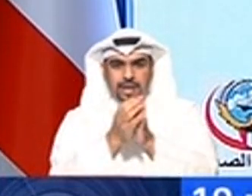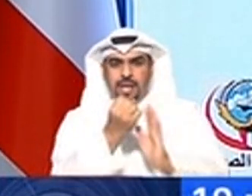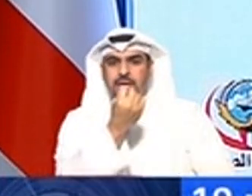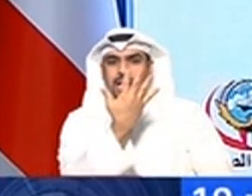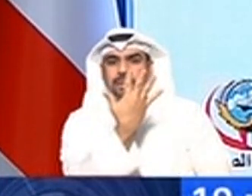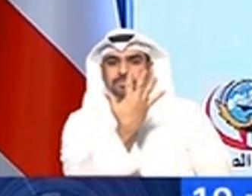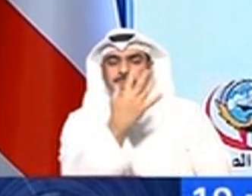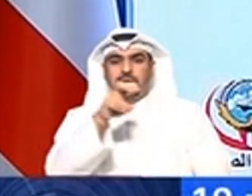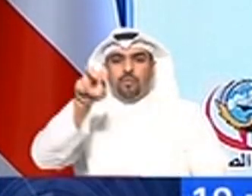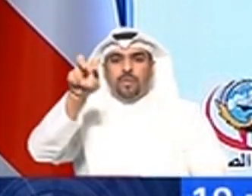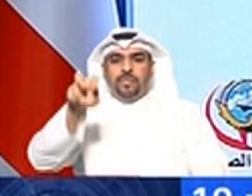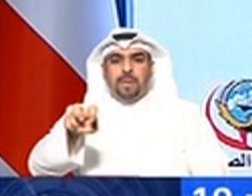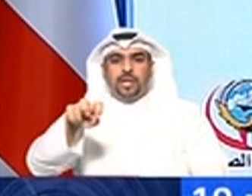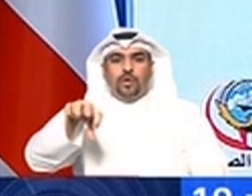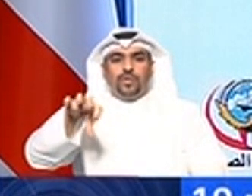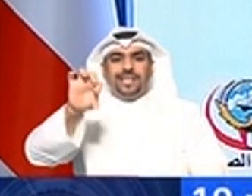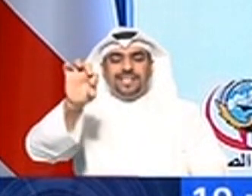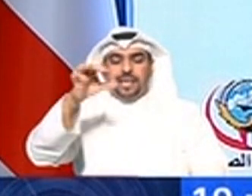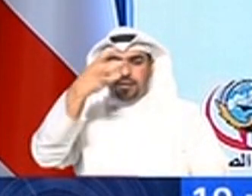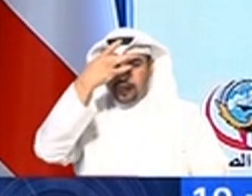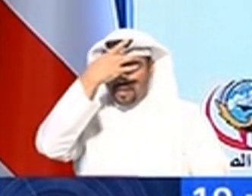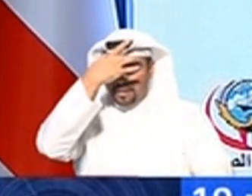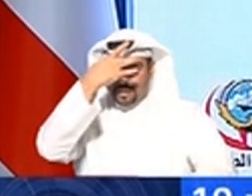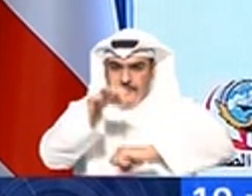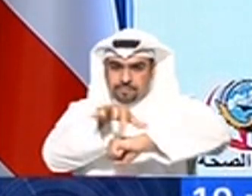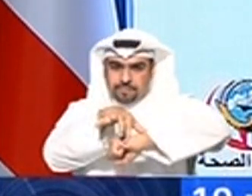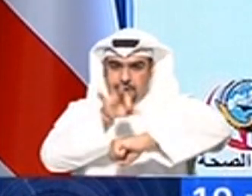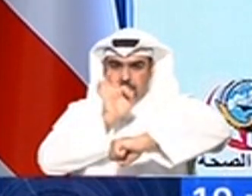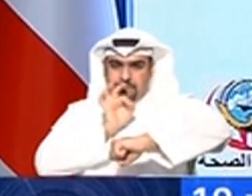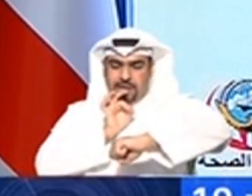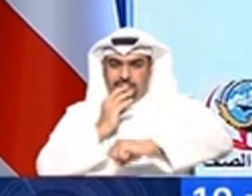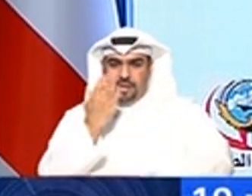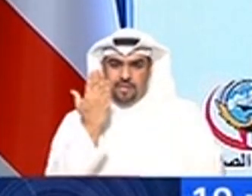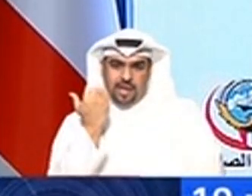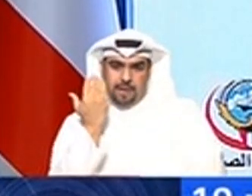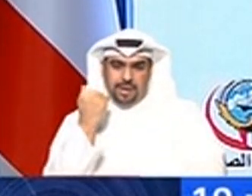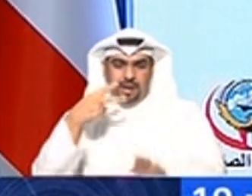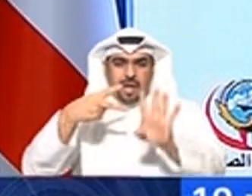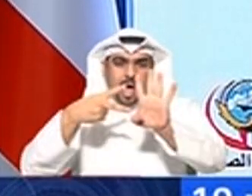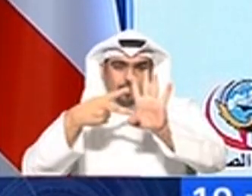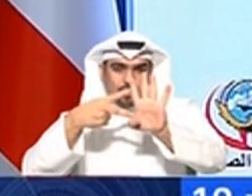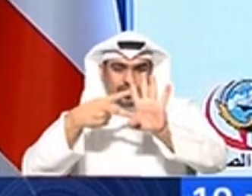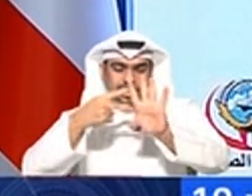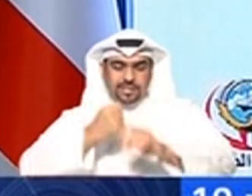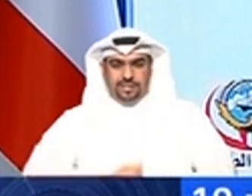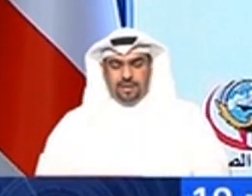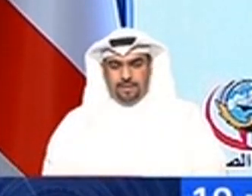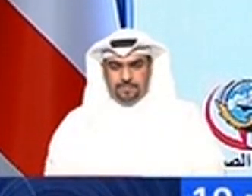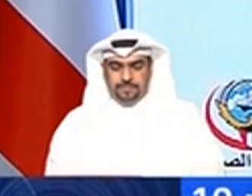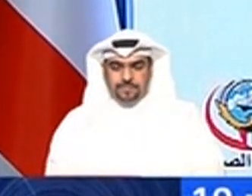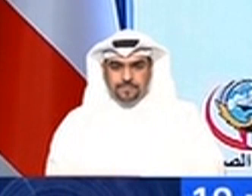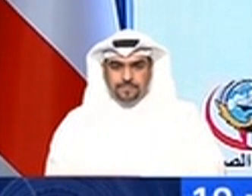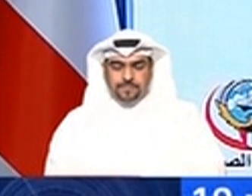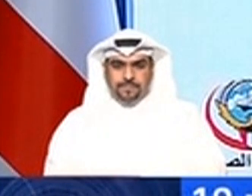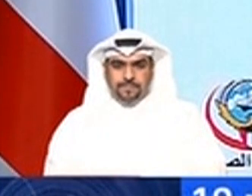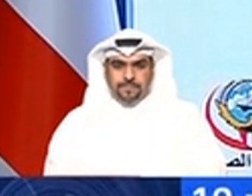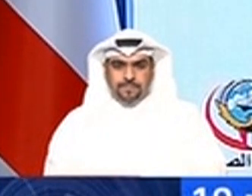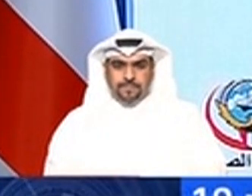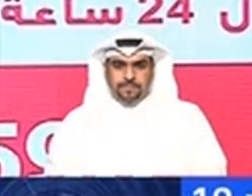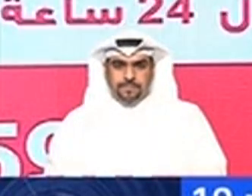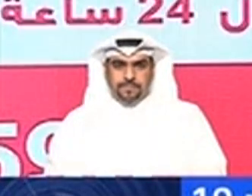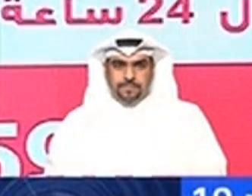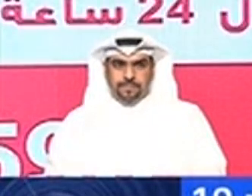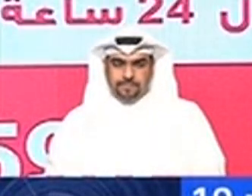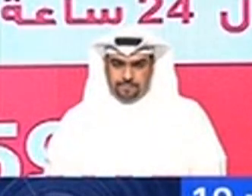598 حالة بفيروس كورونا سارس كوف 2 في دولة الكويت خلال 24 ساعة الماضية. ويمكن